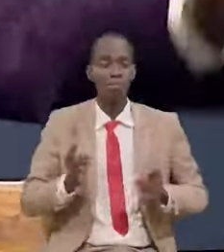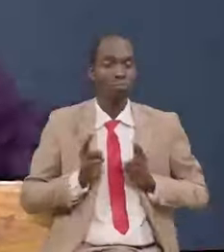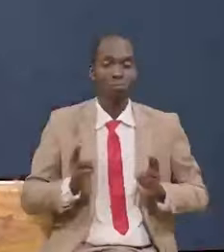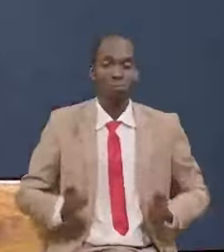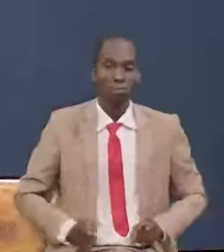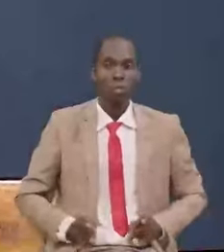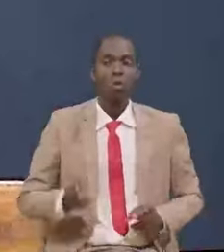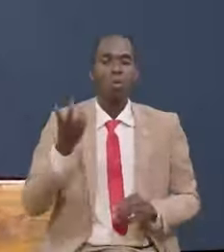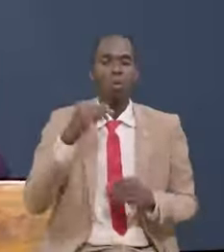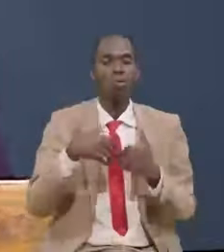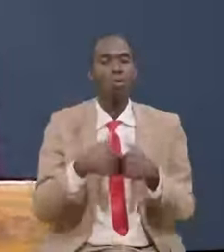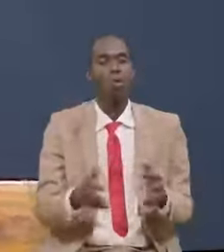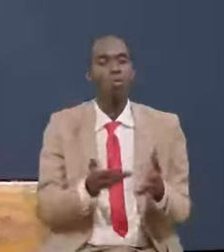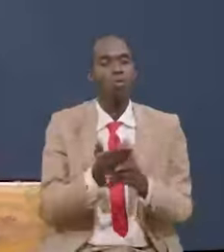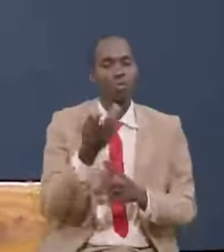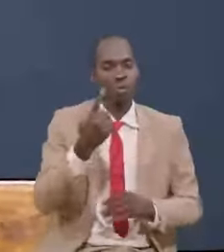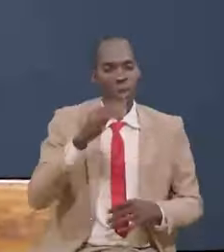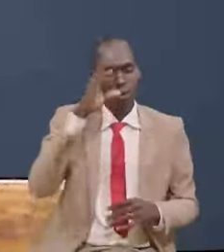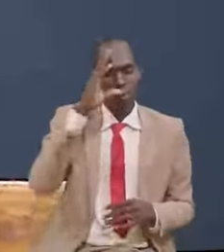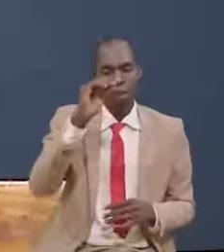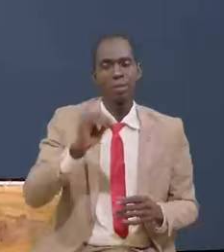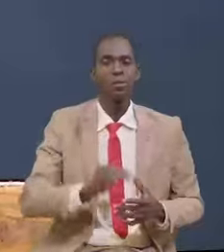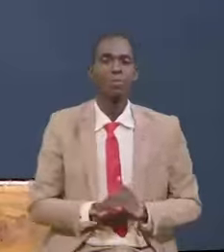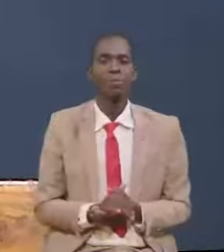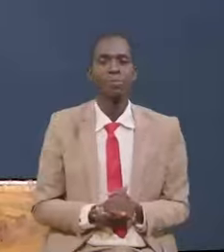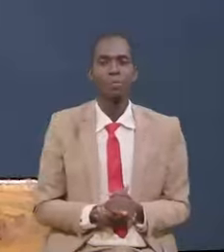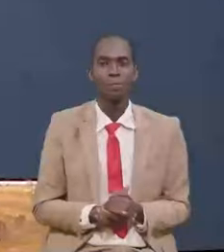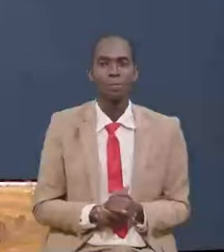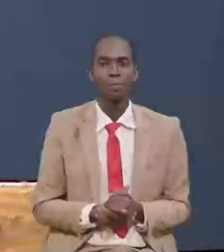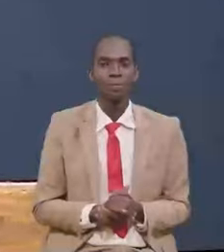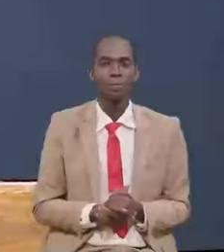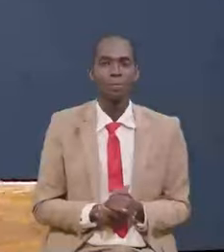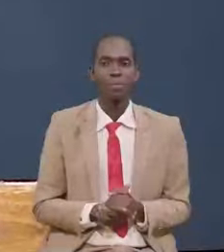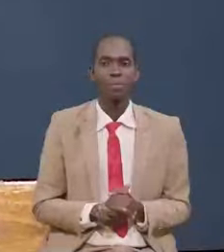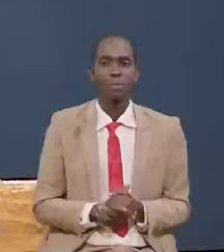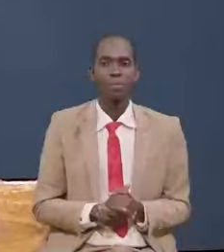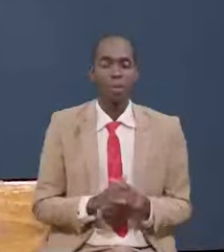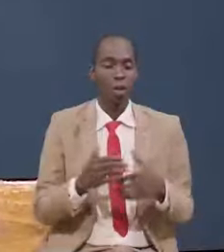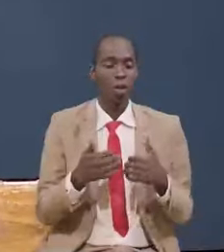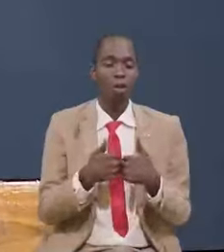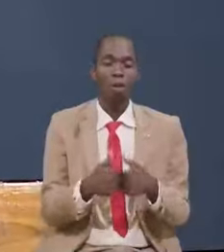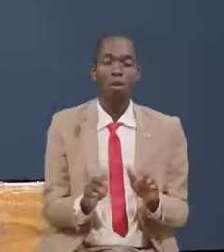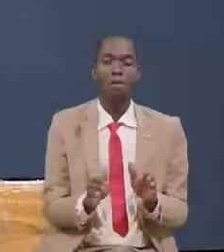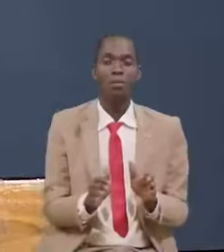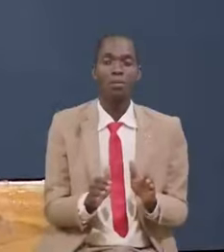Parce que l'humanité, le monde était perdu à travers un homme. Perdu.